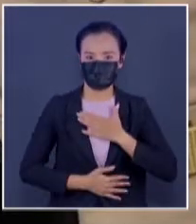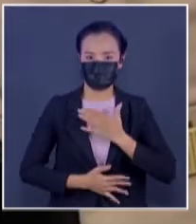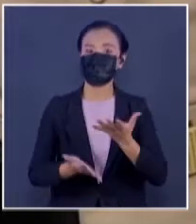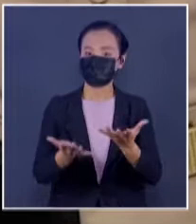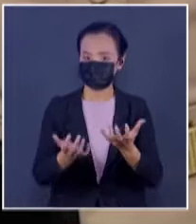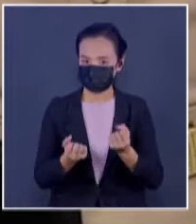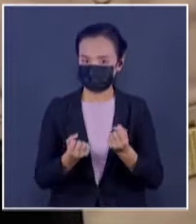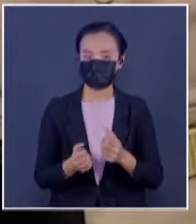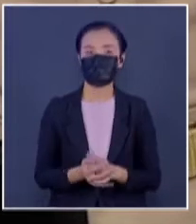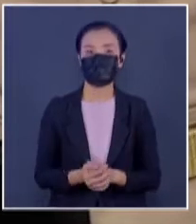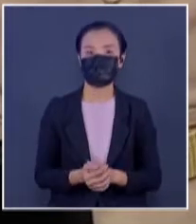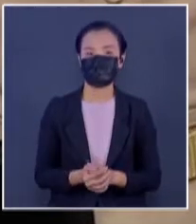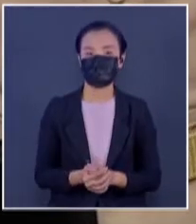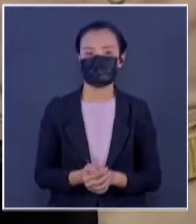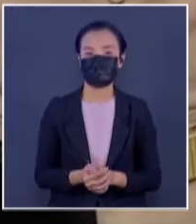นะ